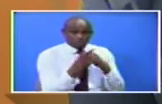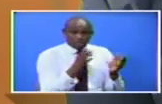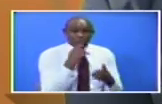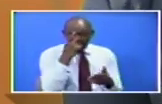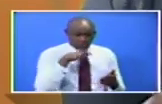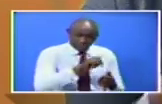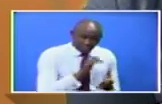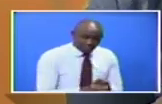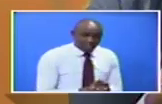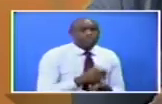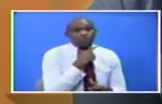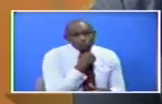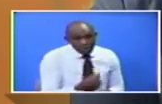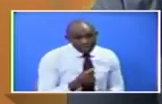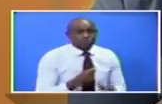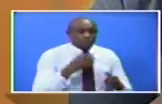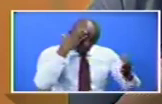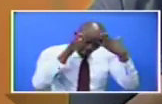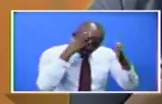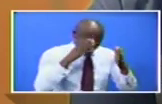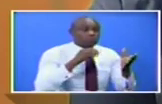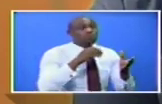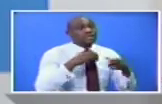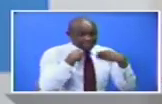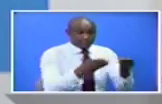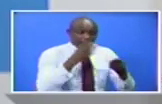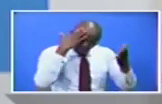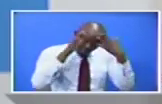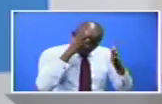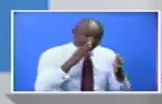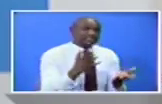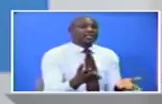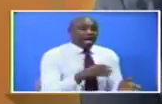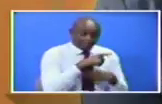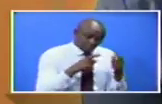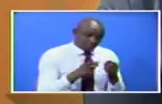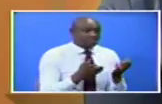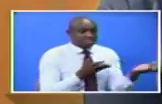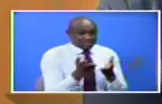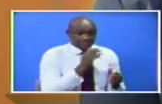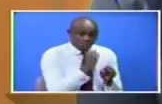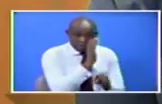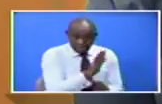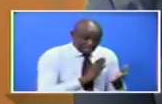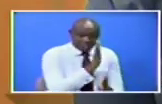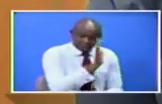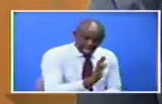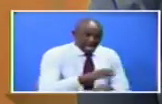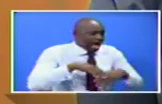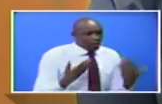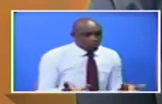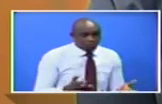mnasema kwamba mnataka kuwahamasisha kuhusu haki zao ni zipi wale wanawake katika ajira. Je, mnawafahamisha kwamba haki zao ni